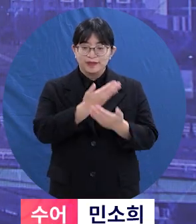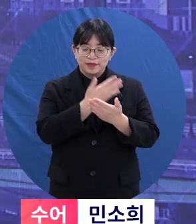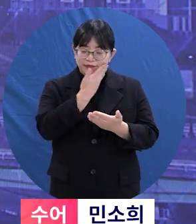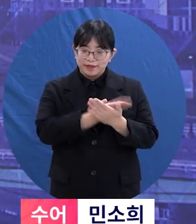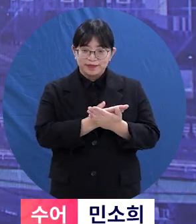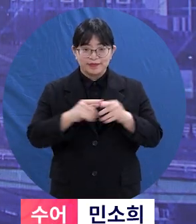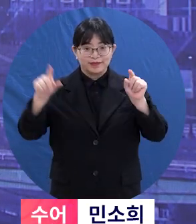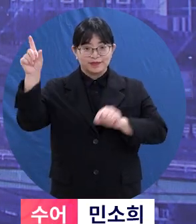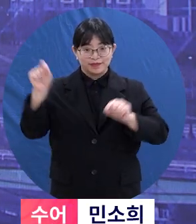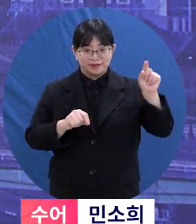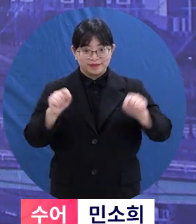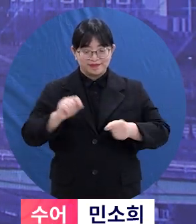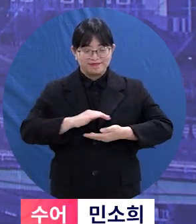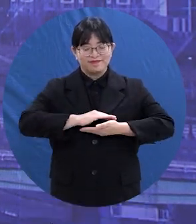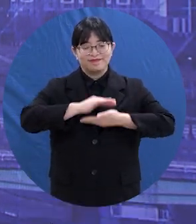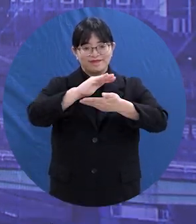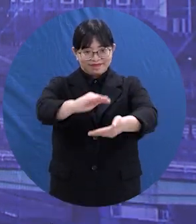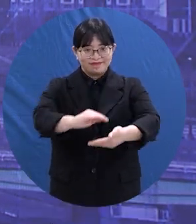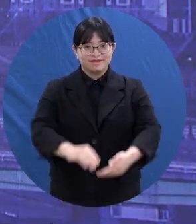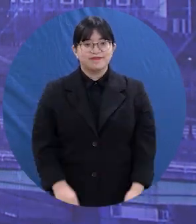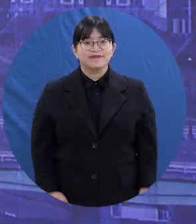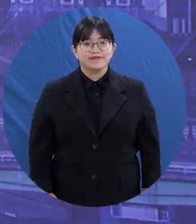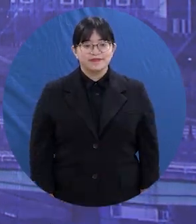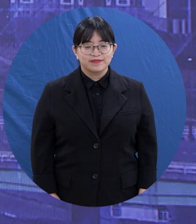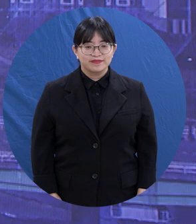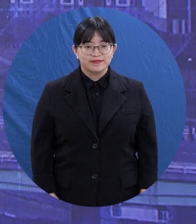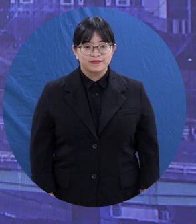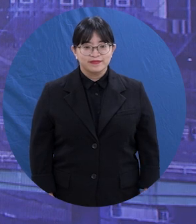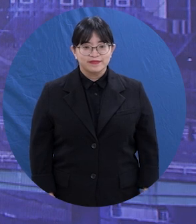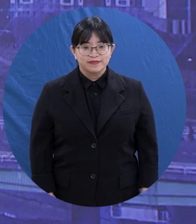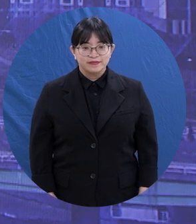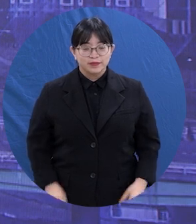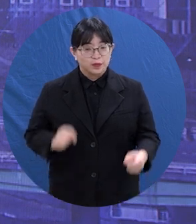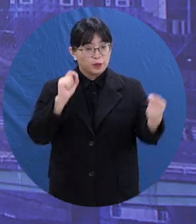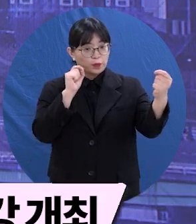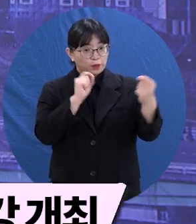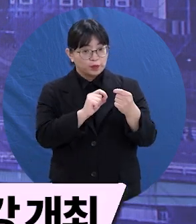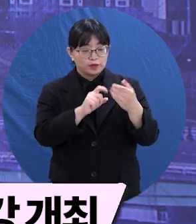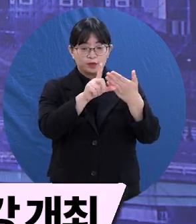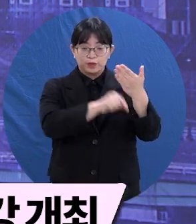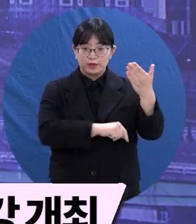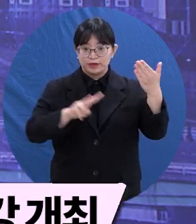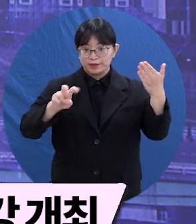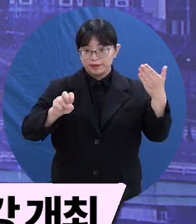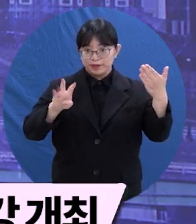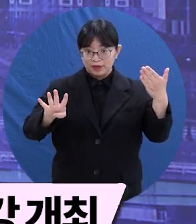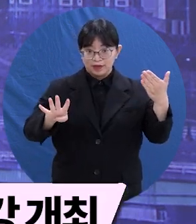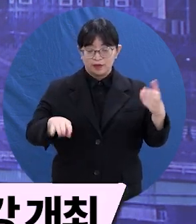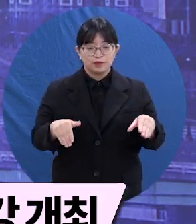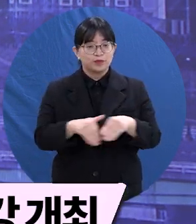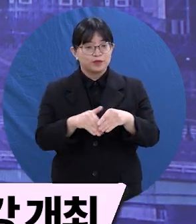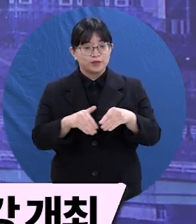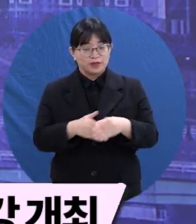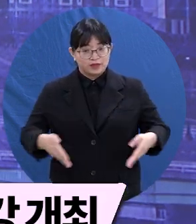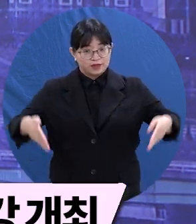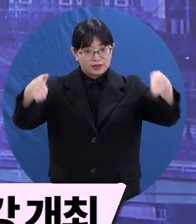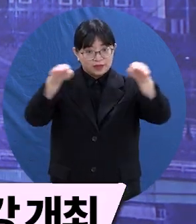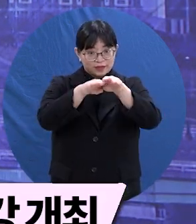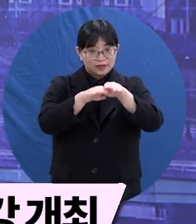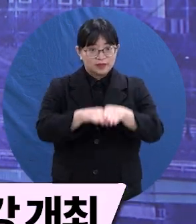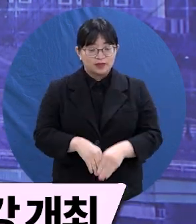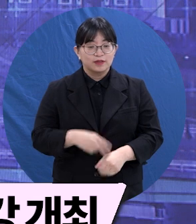안녕하세요. 양산의 핫한 이슈를 속속들이 알려드리는 양산팩토리 시간입니다. 양산시가 오는